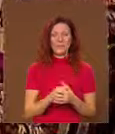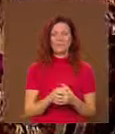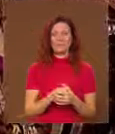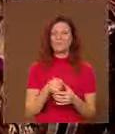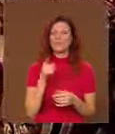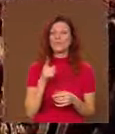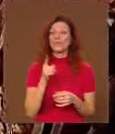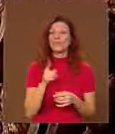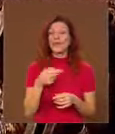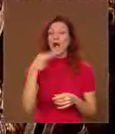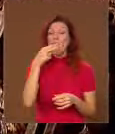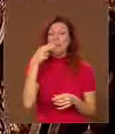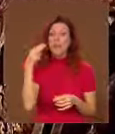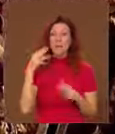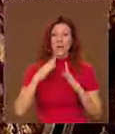на